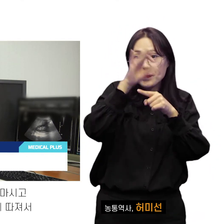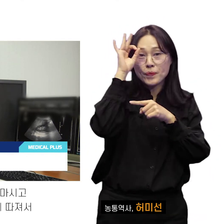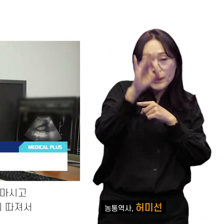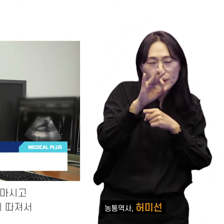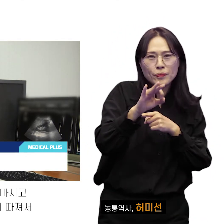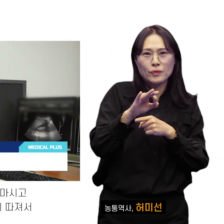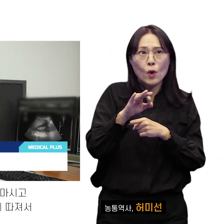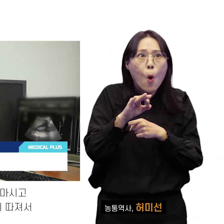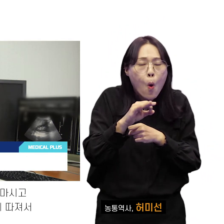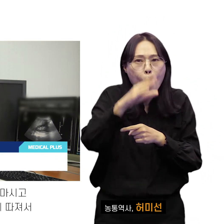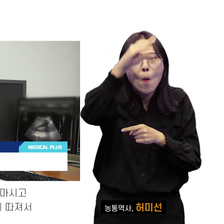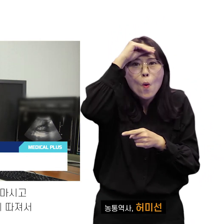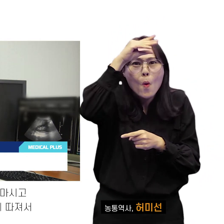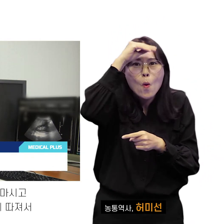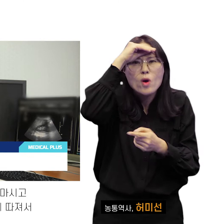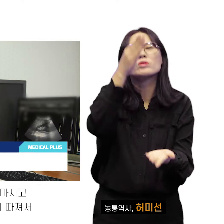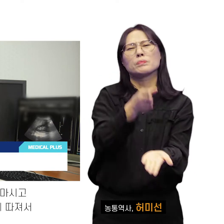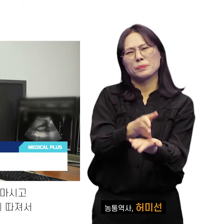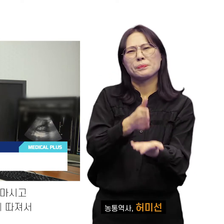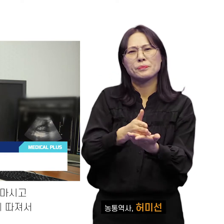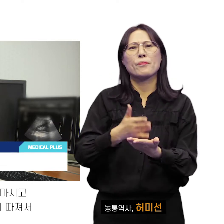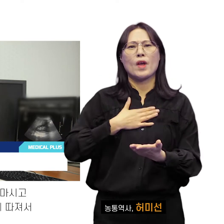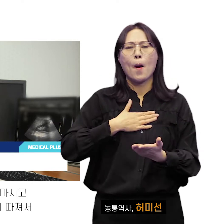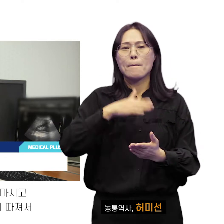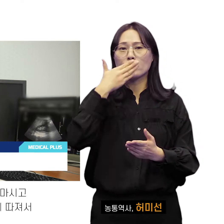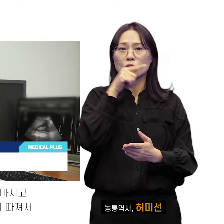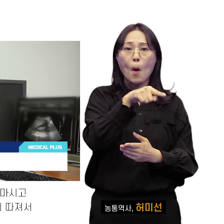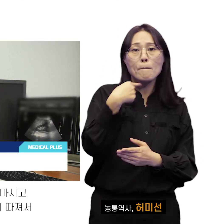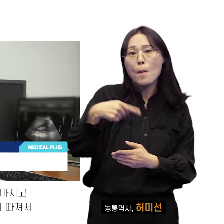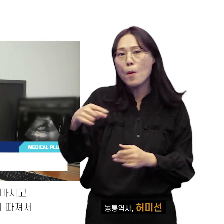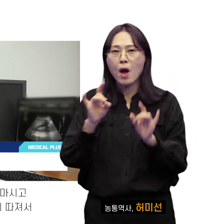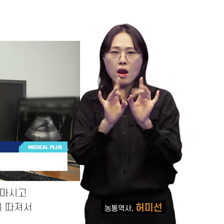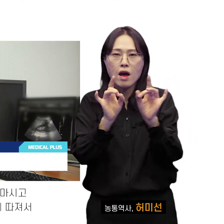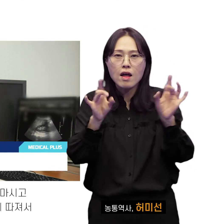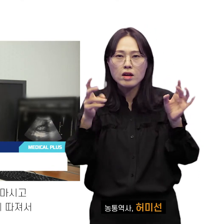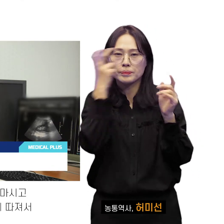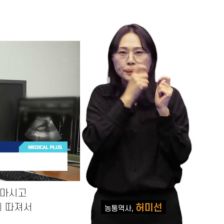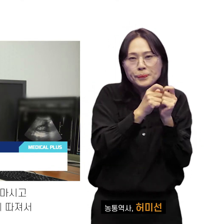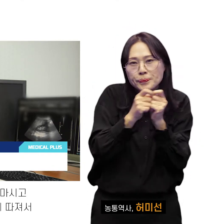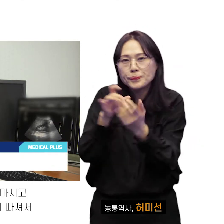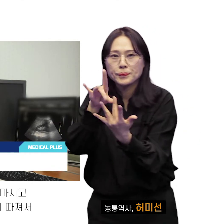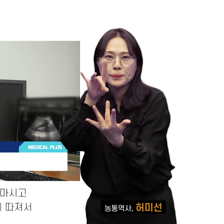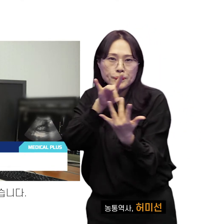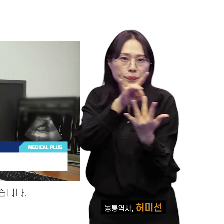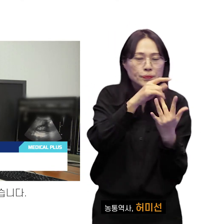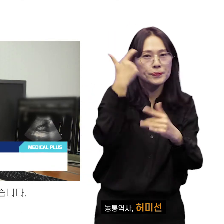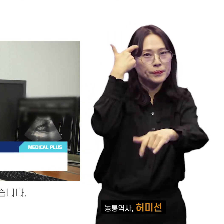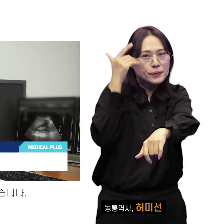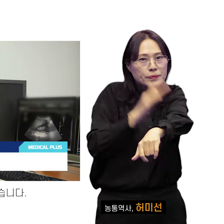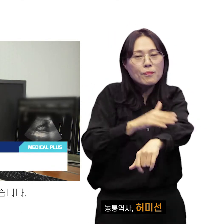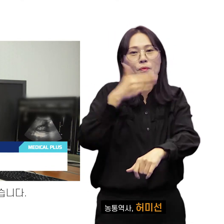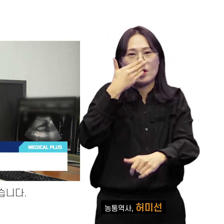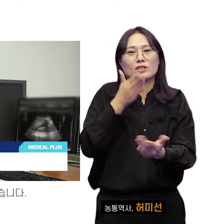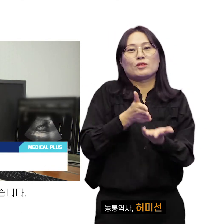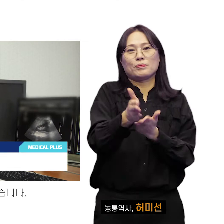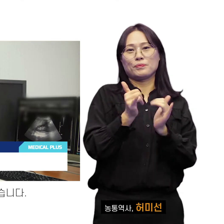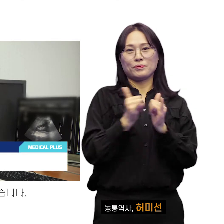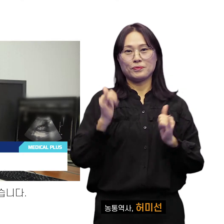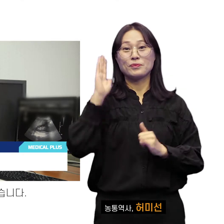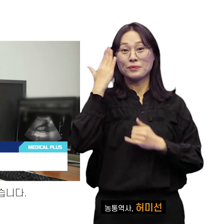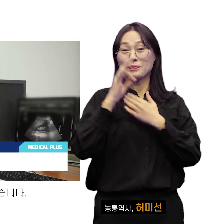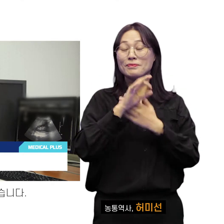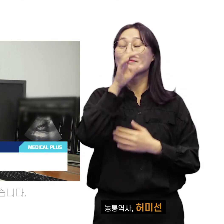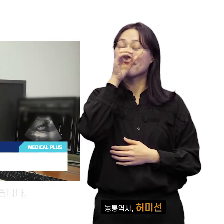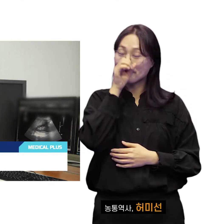보시고 실생활에서 실천하지 마시고 내가 먹는 먹거리 하나하나 꼼꼼하게 따져서 스마트한 식도락가가